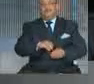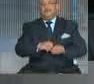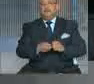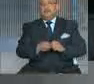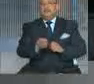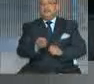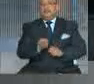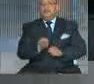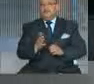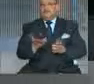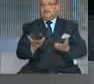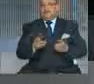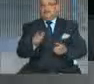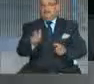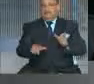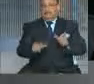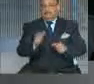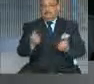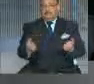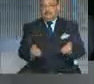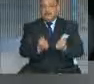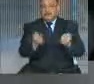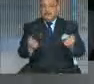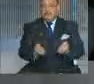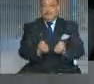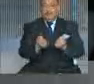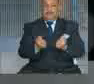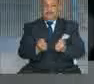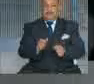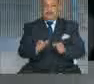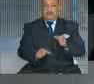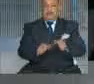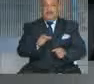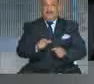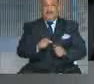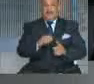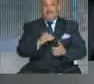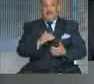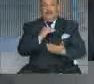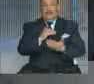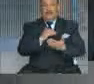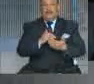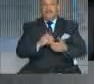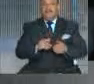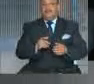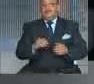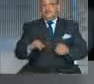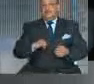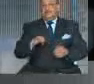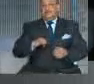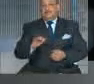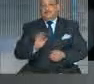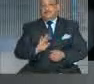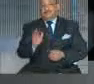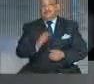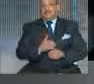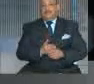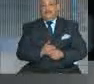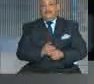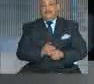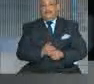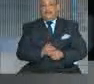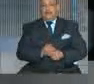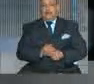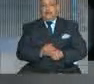بإصدار القانون الأساسي والقانون التوجيهي نقطة ثانية، إضافة إلى ذلك رفع المظلمة على الزمير سمير